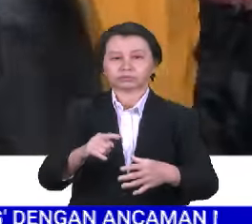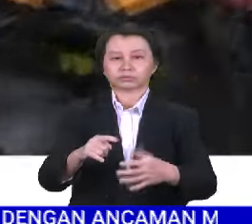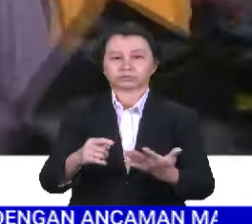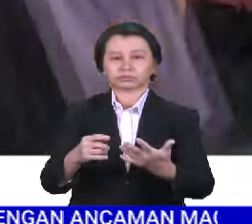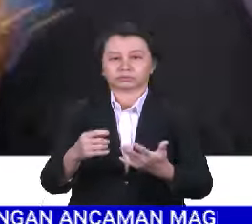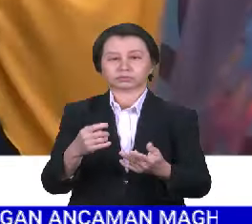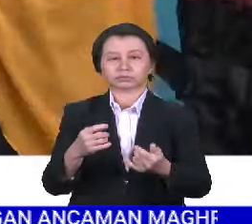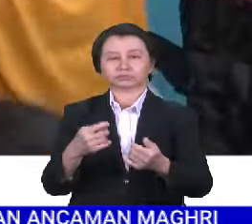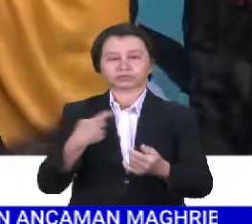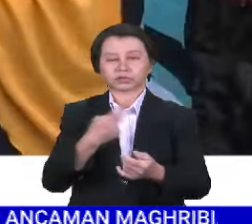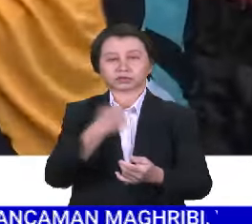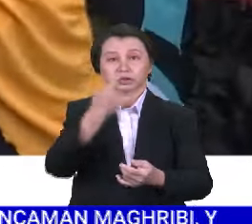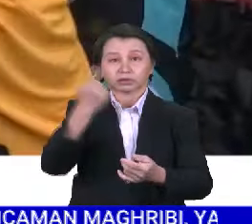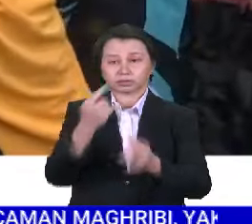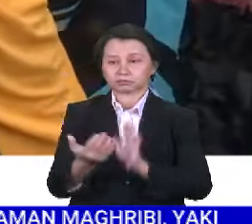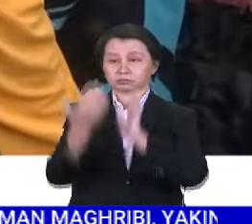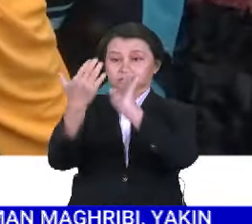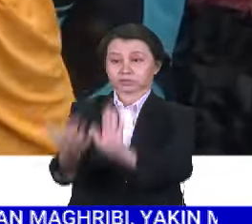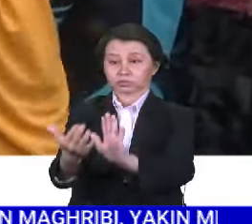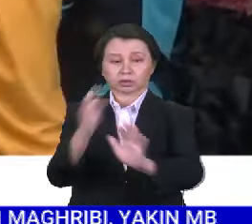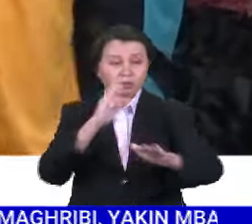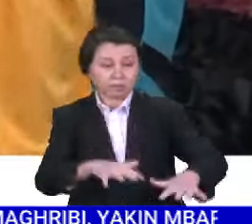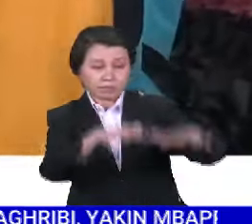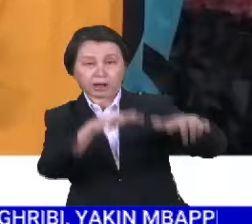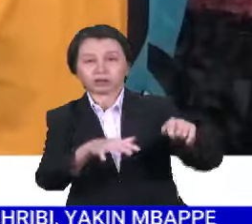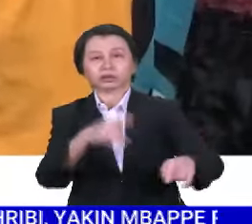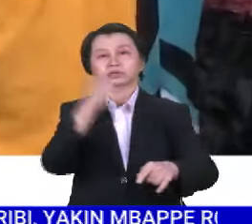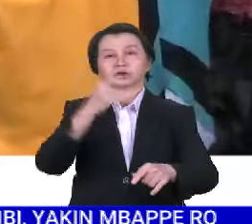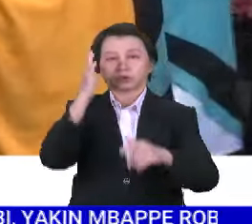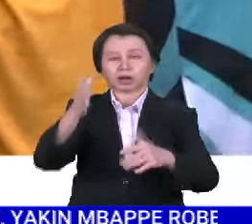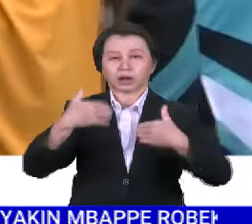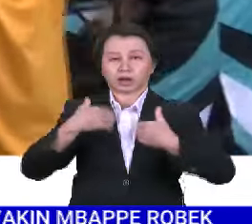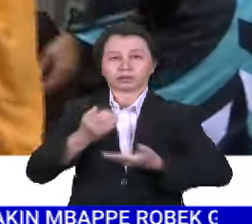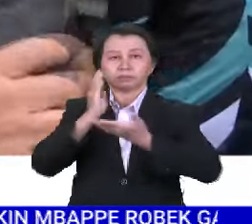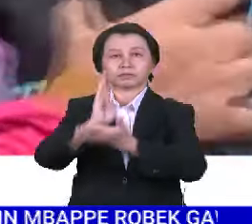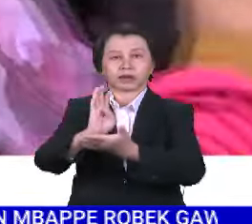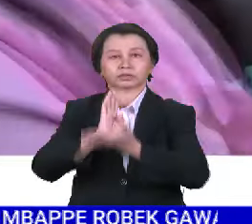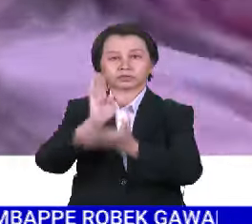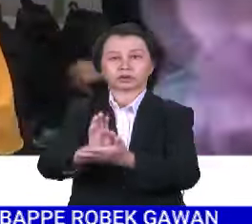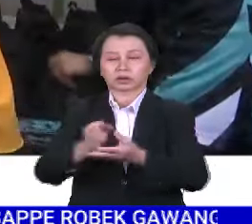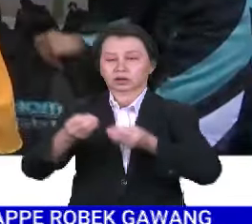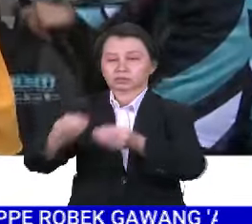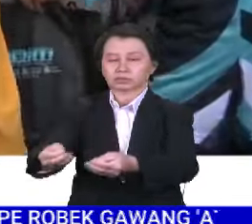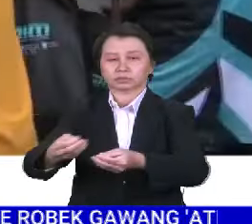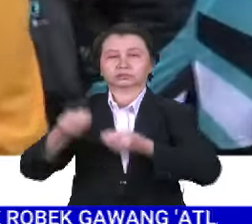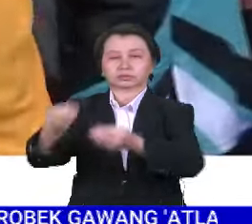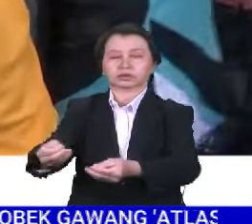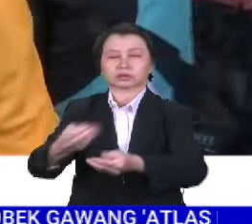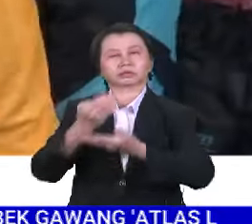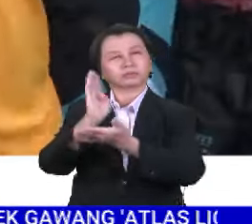Untuk kesekian kalinya lah, kita selalunya apabila berdepan dengan musibah banjir ini, selalunya kita akan mengadakan bantuan-bantuan dalam bentuk memberikan